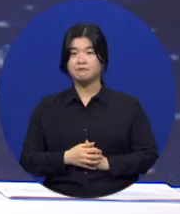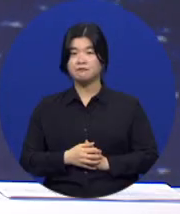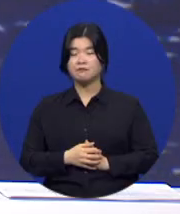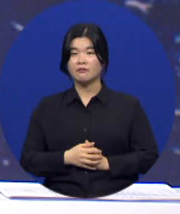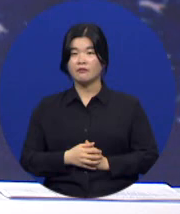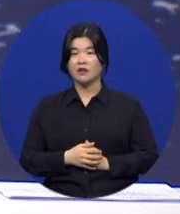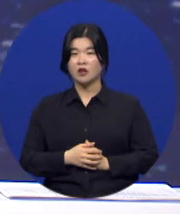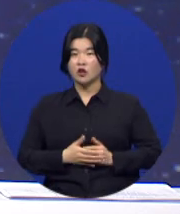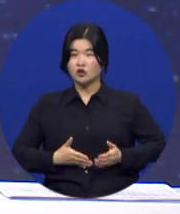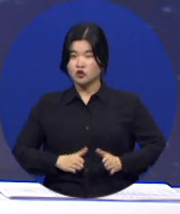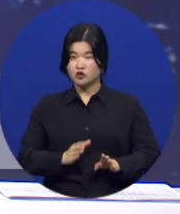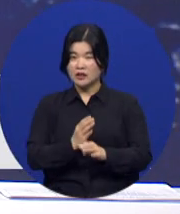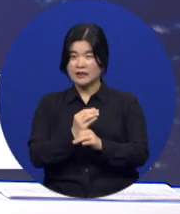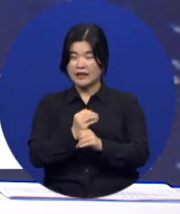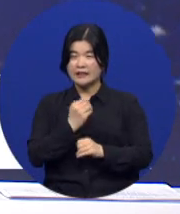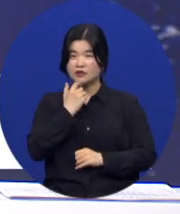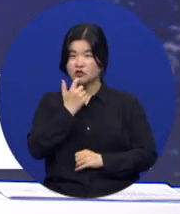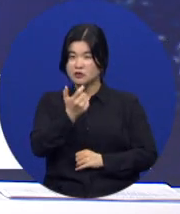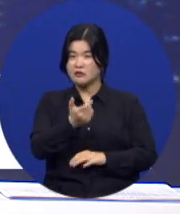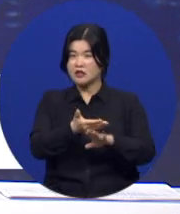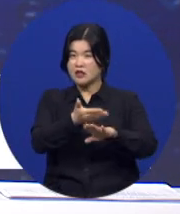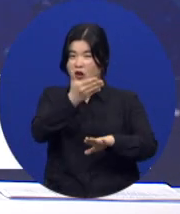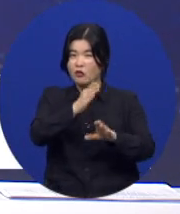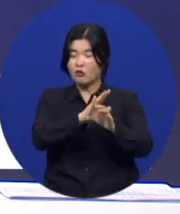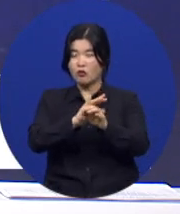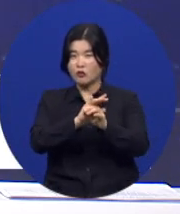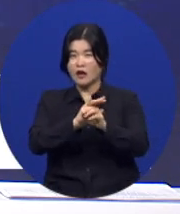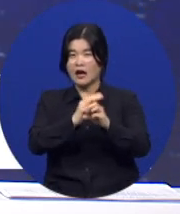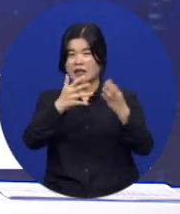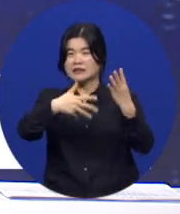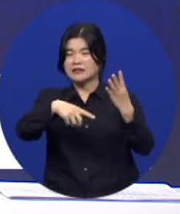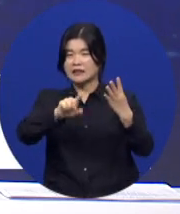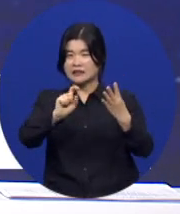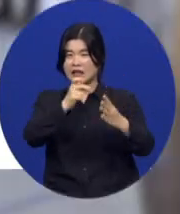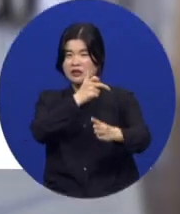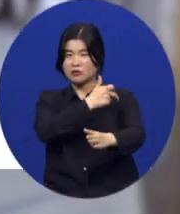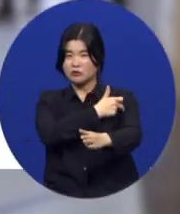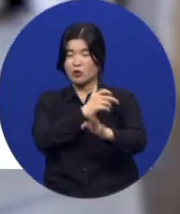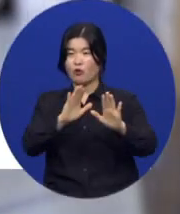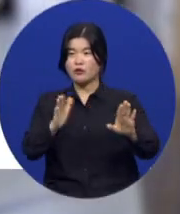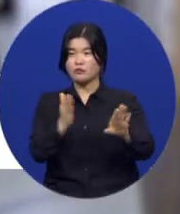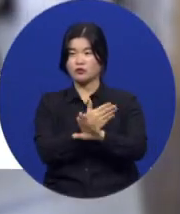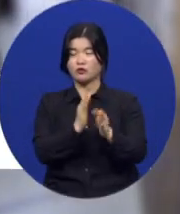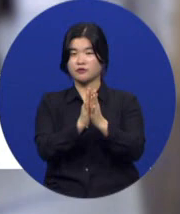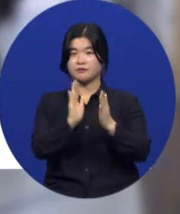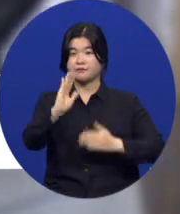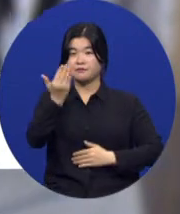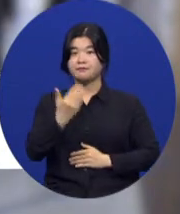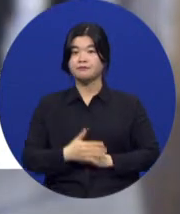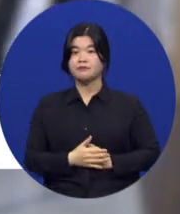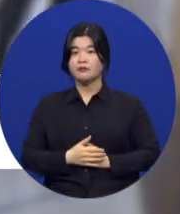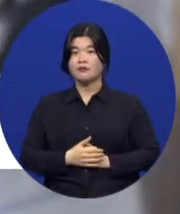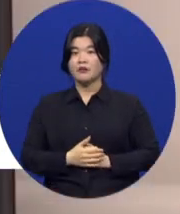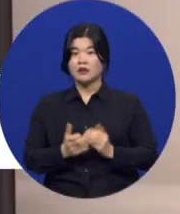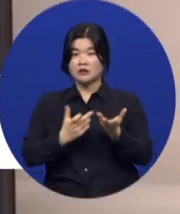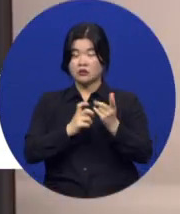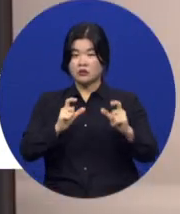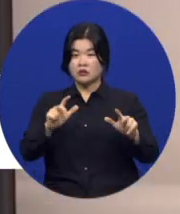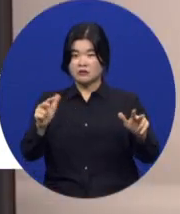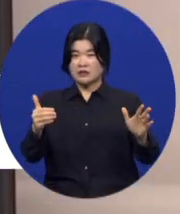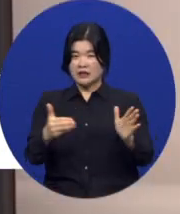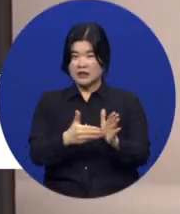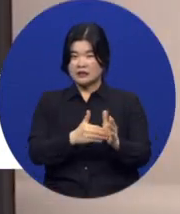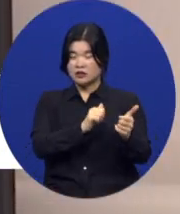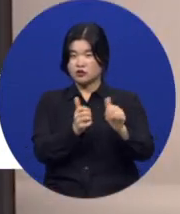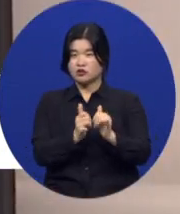출생 연도 기준 60세 이상을 대상으로 한 크로나 7 백신 4차 접종 2 오늘부터 시작되었습니다 제주도는 지금까지도